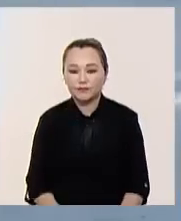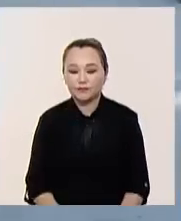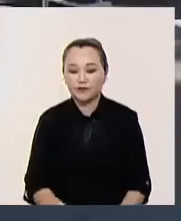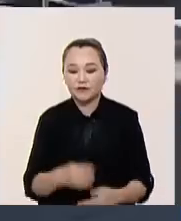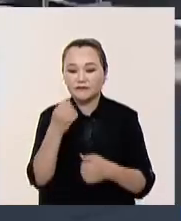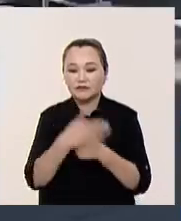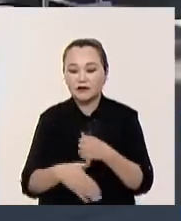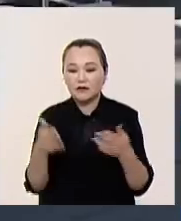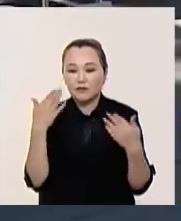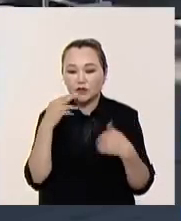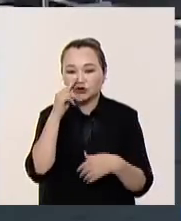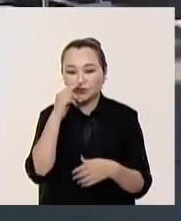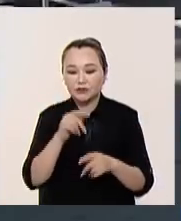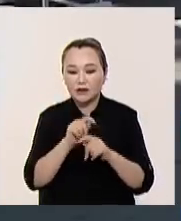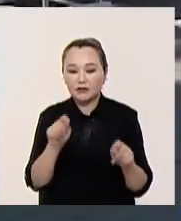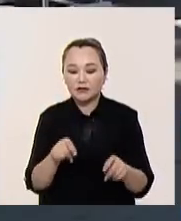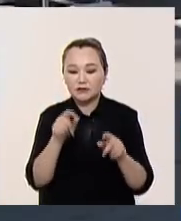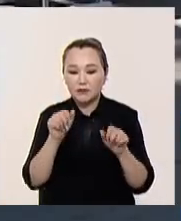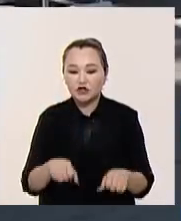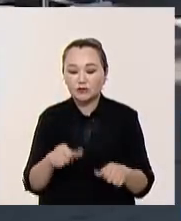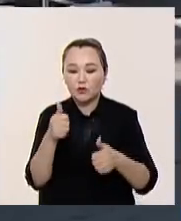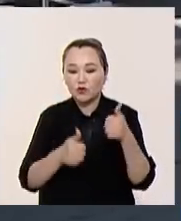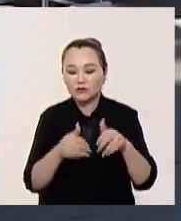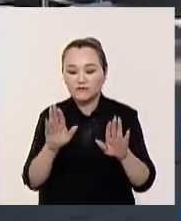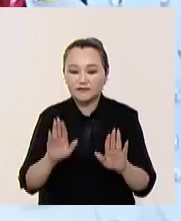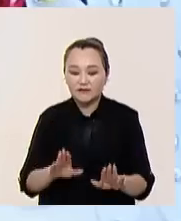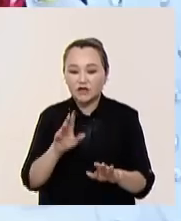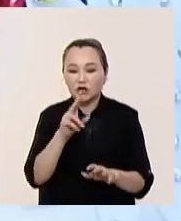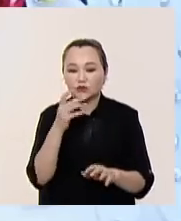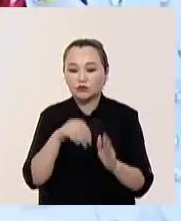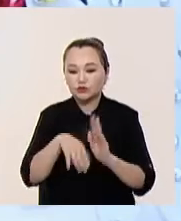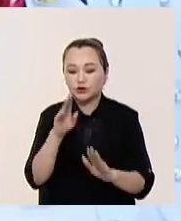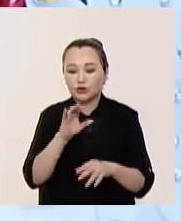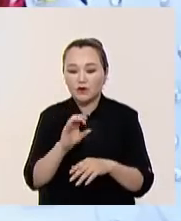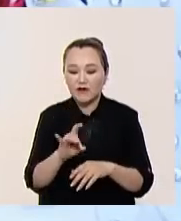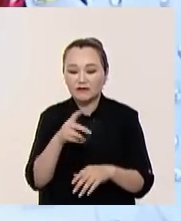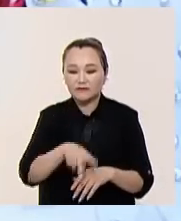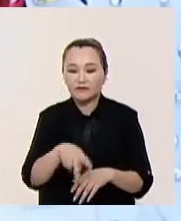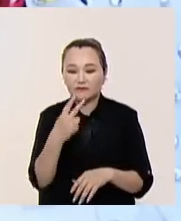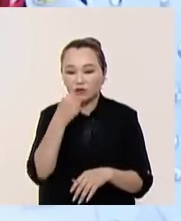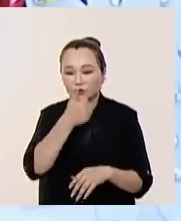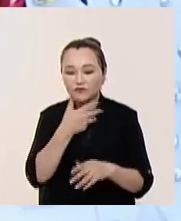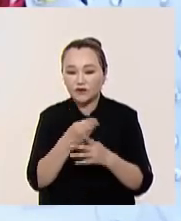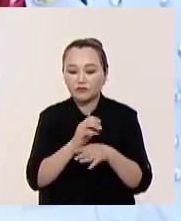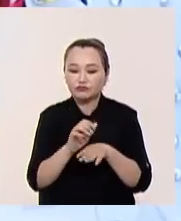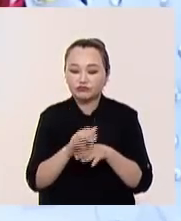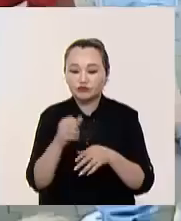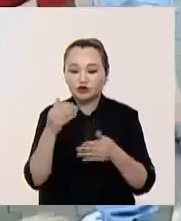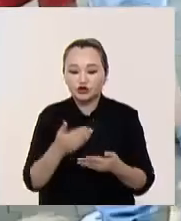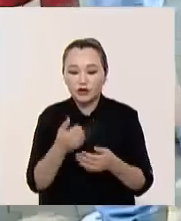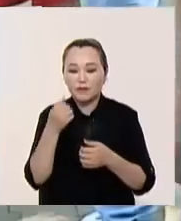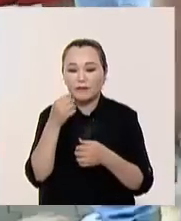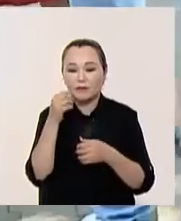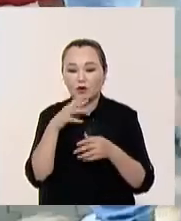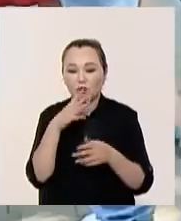В Центральном парке Шымкента открылся масштабный конкурс-выставка «Лучший товар Казахстана-2022 года». Свою продукцию жителям мегаполиса